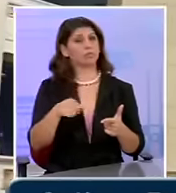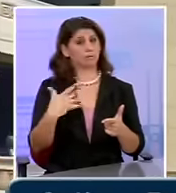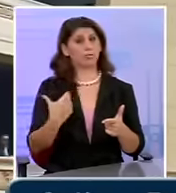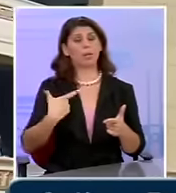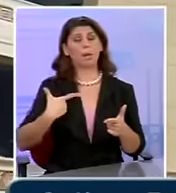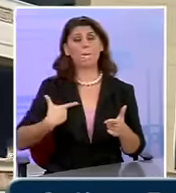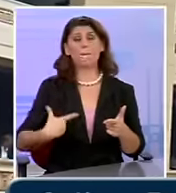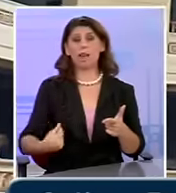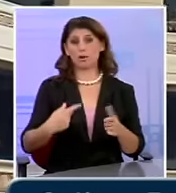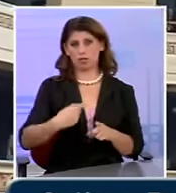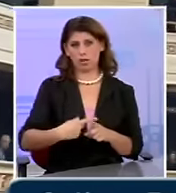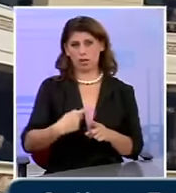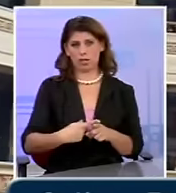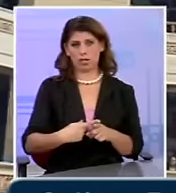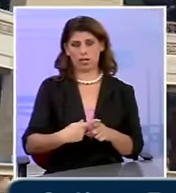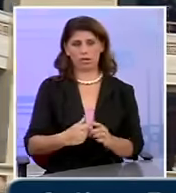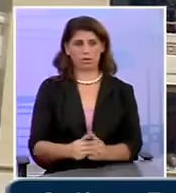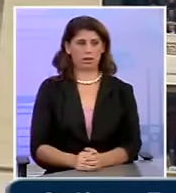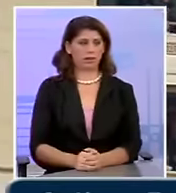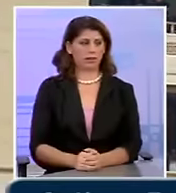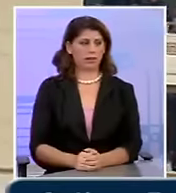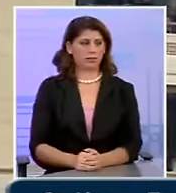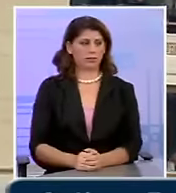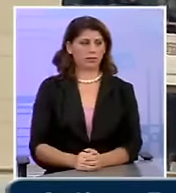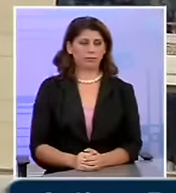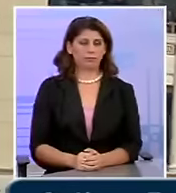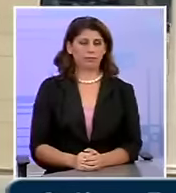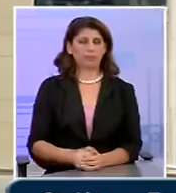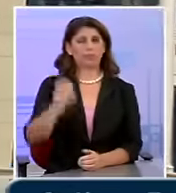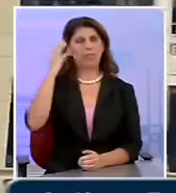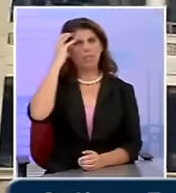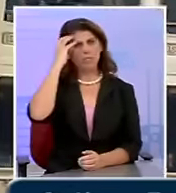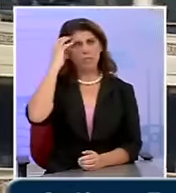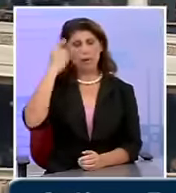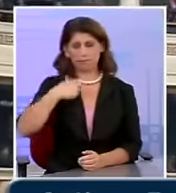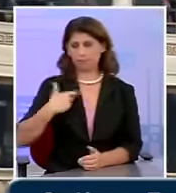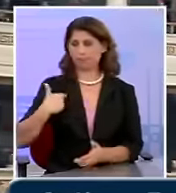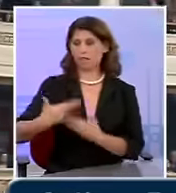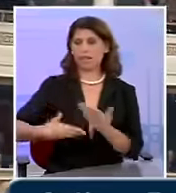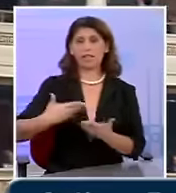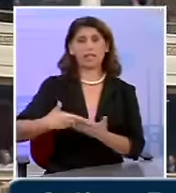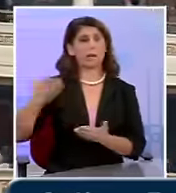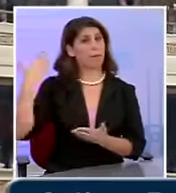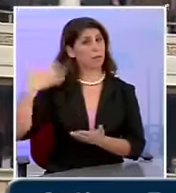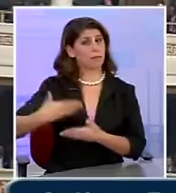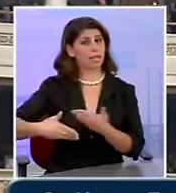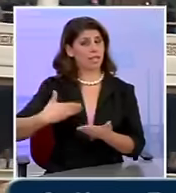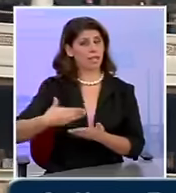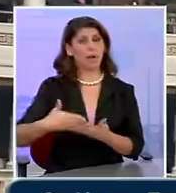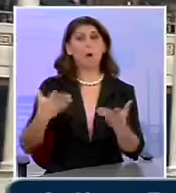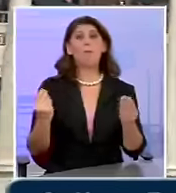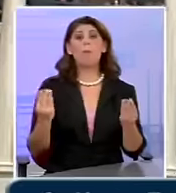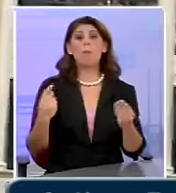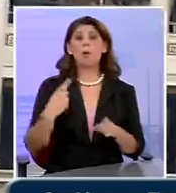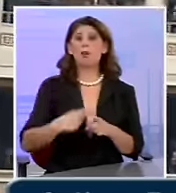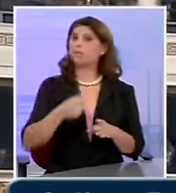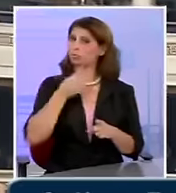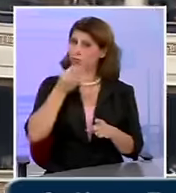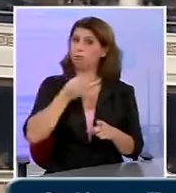μέλος η Ελλάδα. Και θυμάμαι ότι για τη δικιά μου γενιά, μια προηγούμενη γενιά, πολλοί Έλληνες